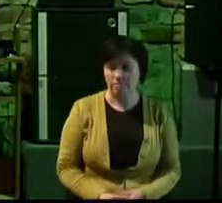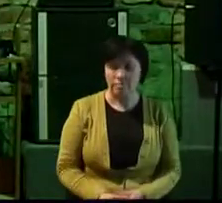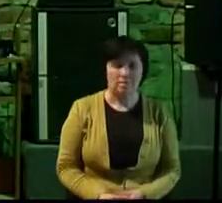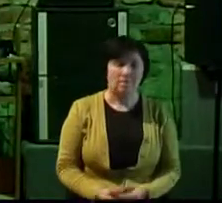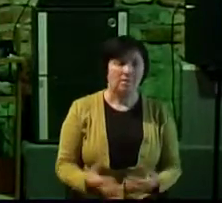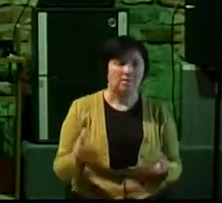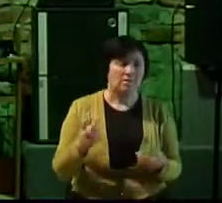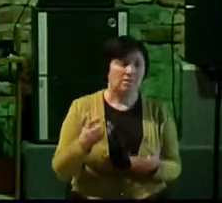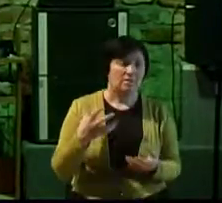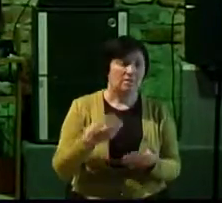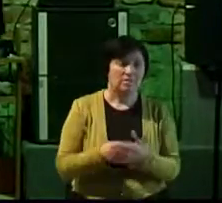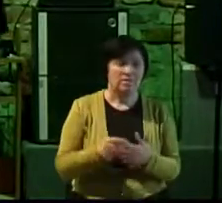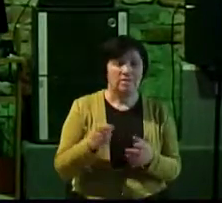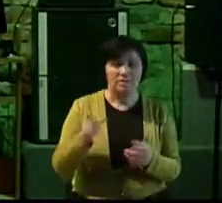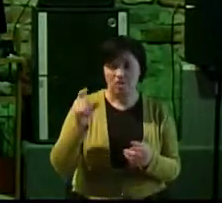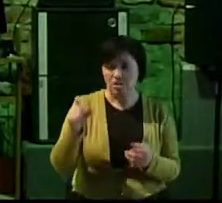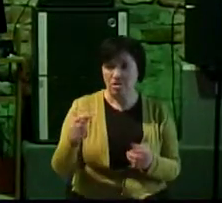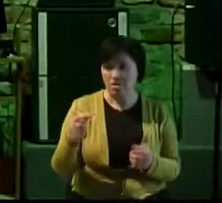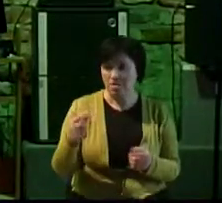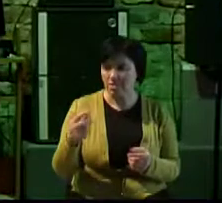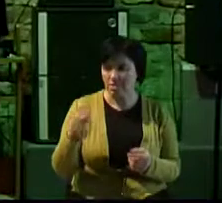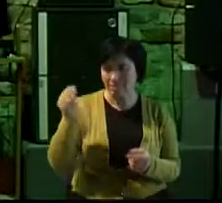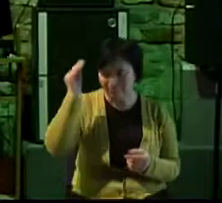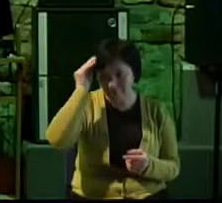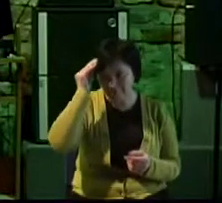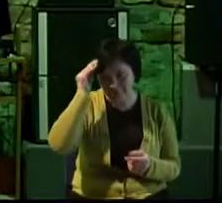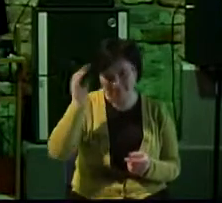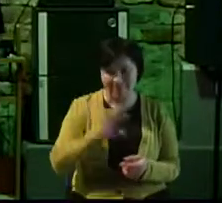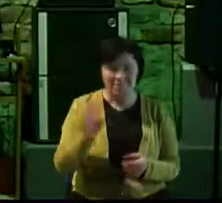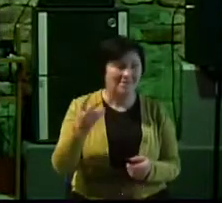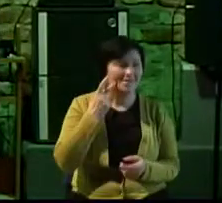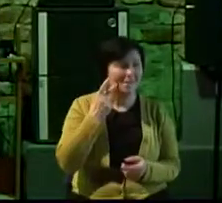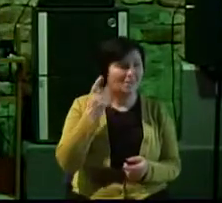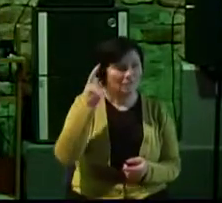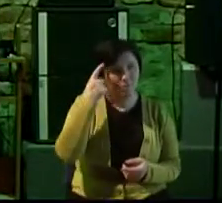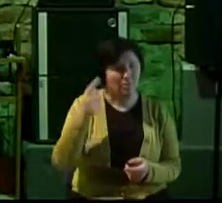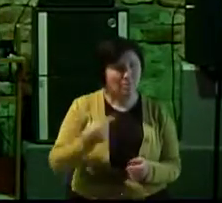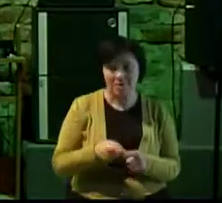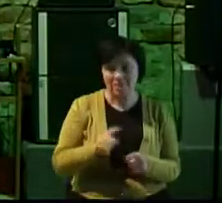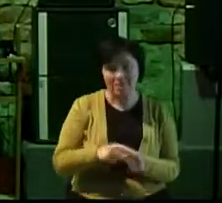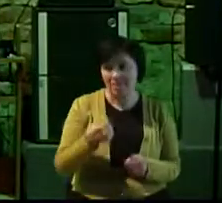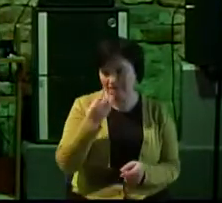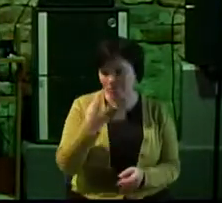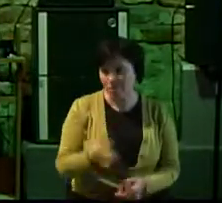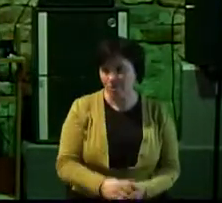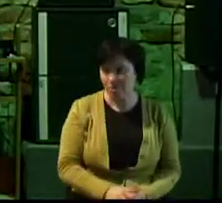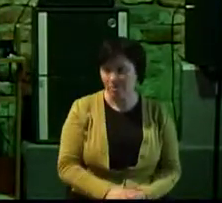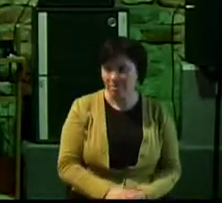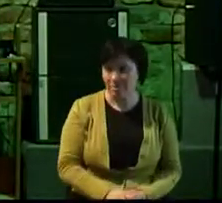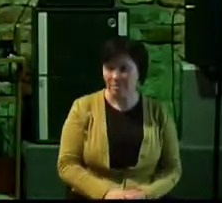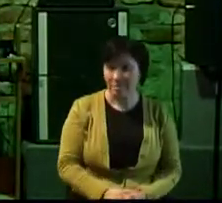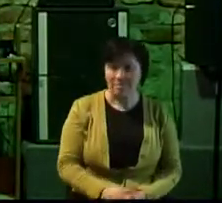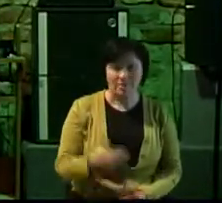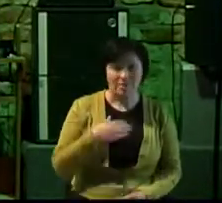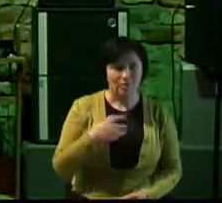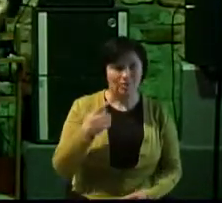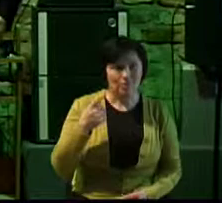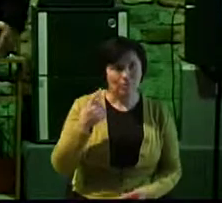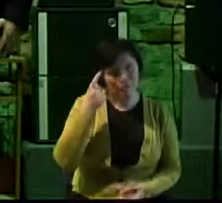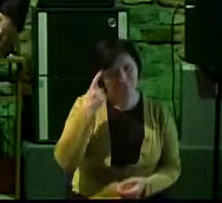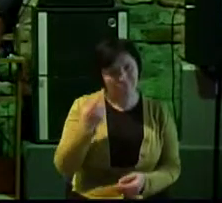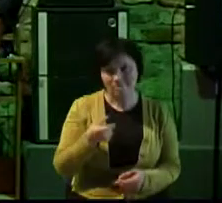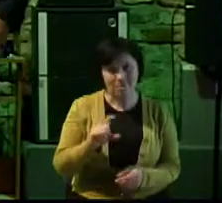небесах. Конечно, это ужасно, это страшно, но это не является окончательным решением.